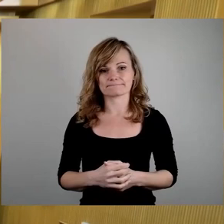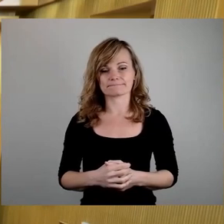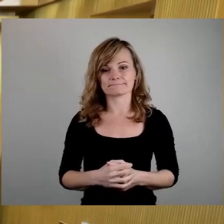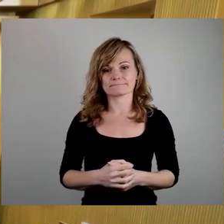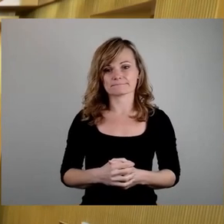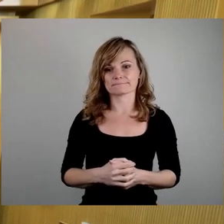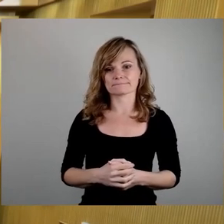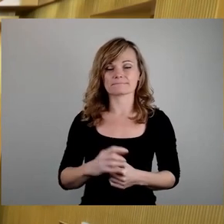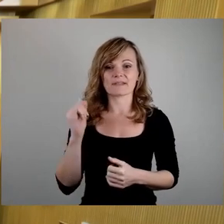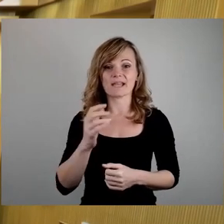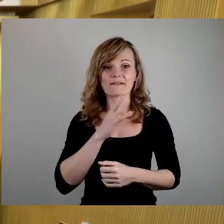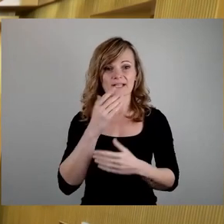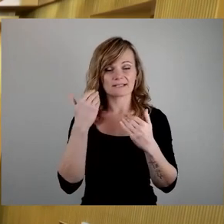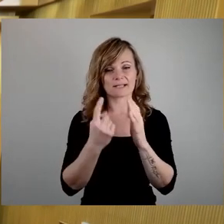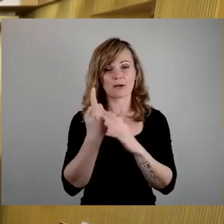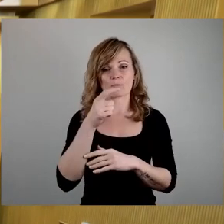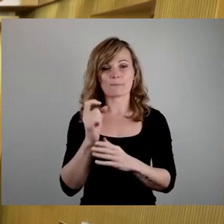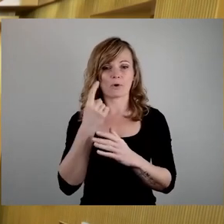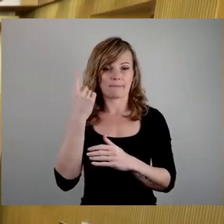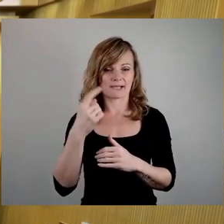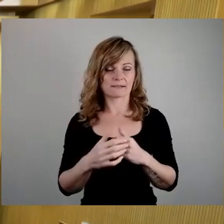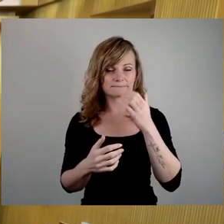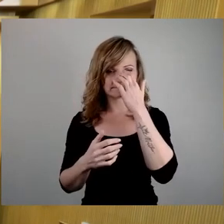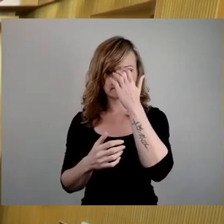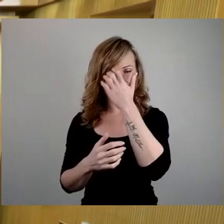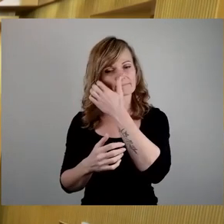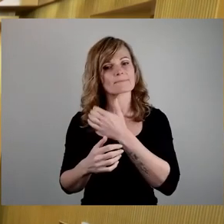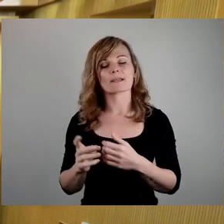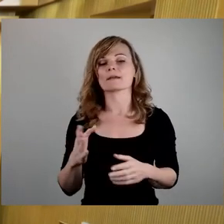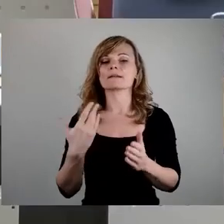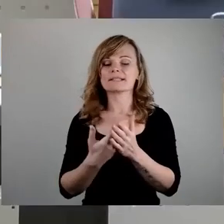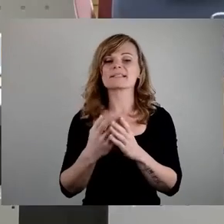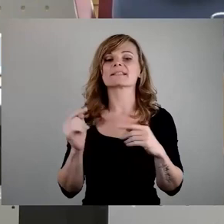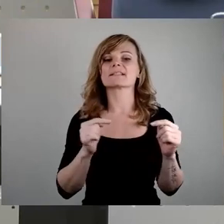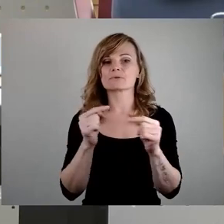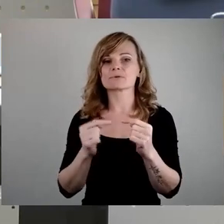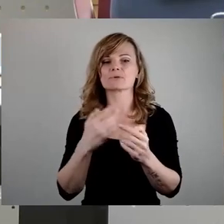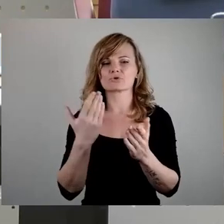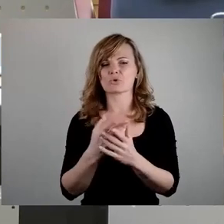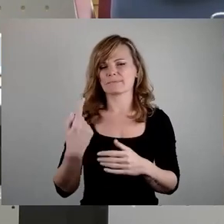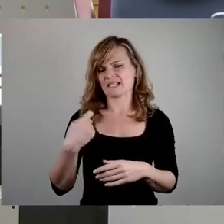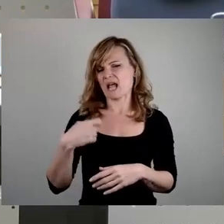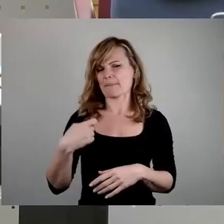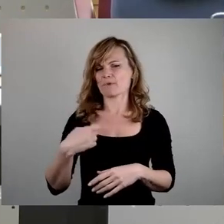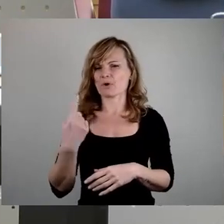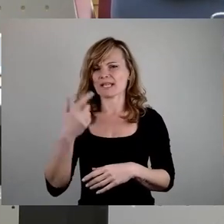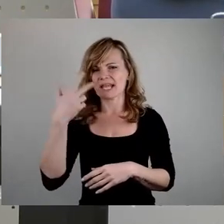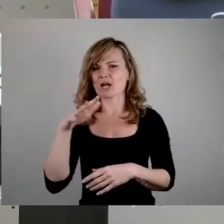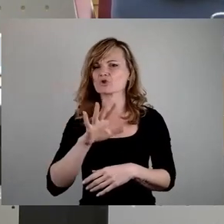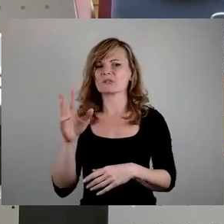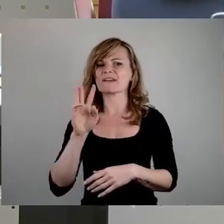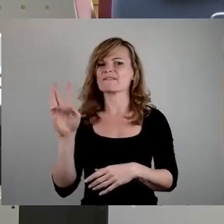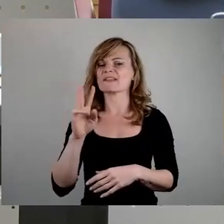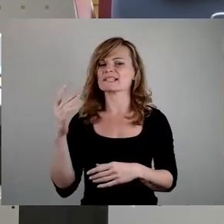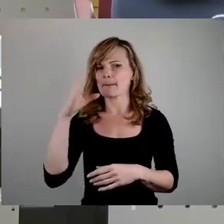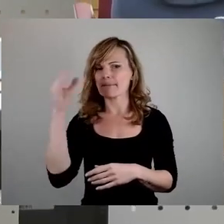Ja, vielen Dank, Herr Oberbürgermeister. Also ich muss sagen, die Diskussion ist jetzt schon ziemlich abenteuerlich. Herr Schulte-Wissermann, Sie waren wahrscheinlich lange noch nicht